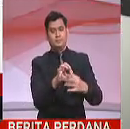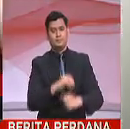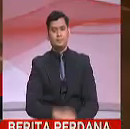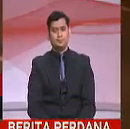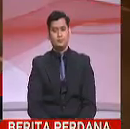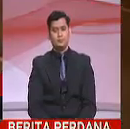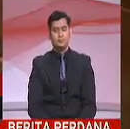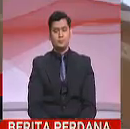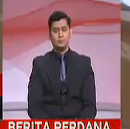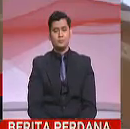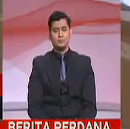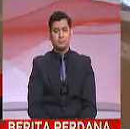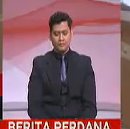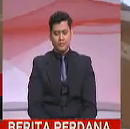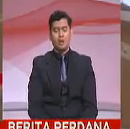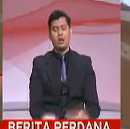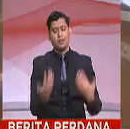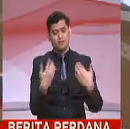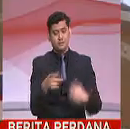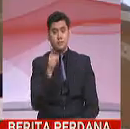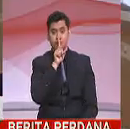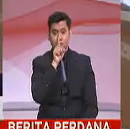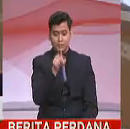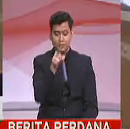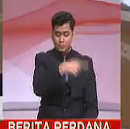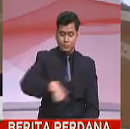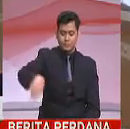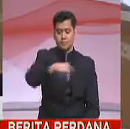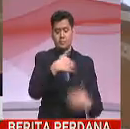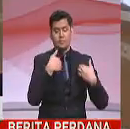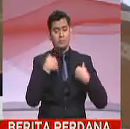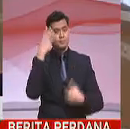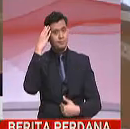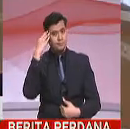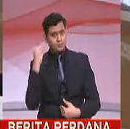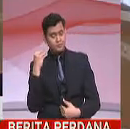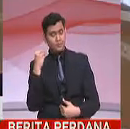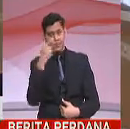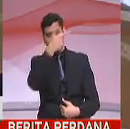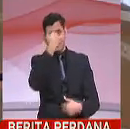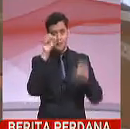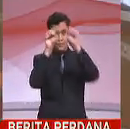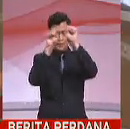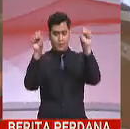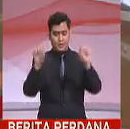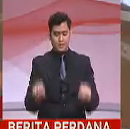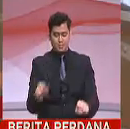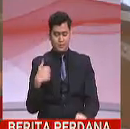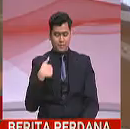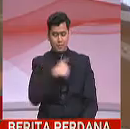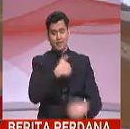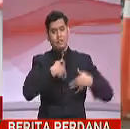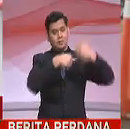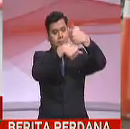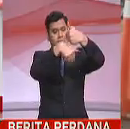Mereka mempunyai pengalaman yang luas. Kerana sistem kita, kita ada jawatankuasa